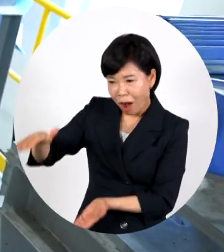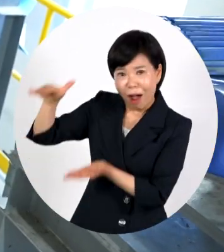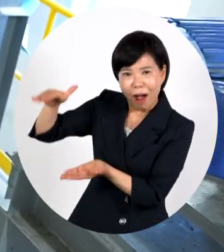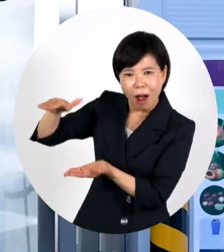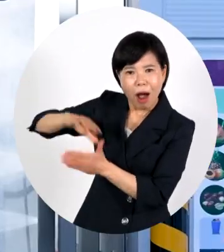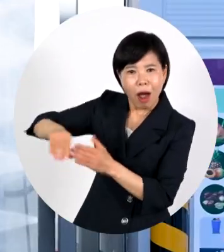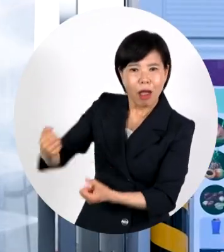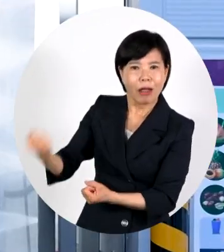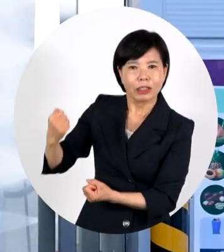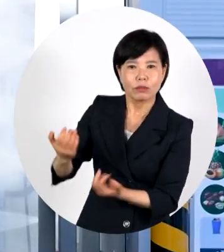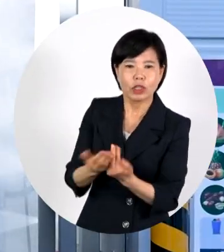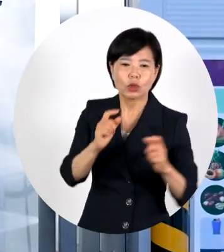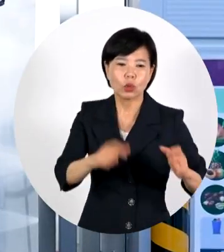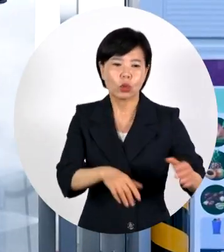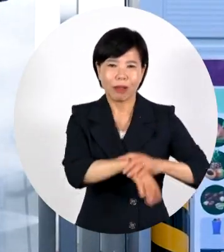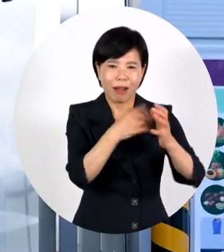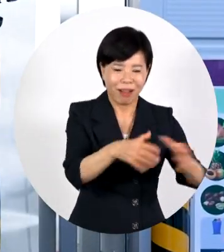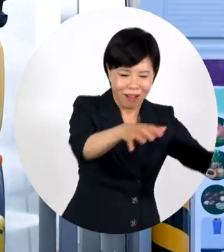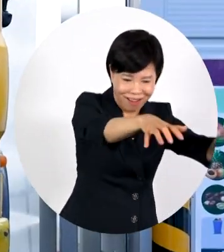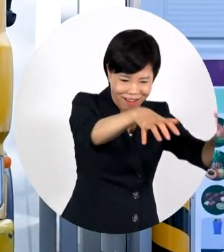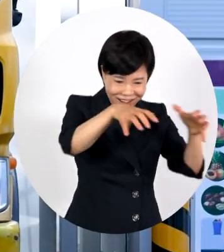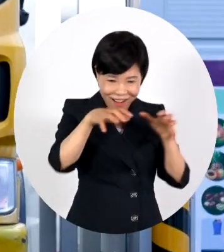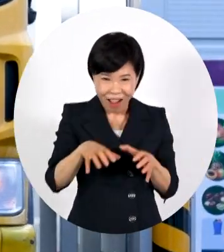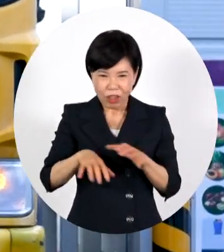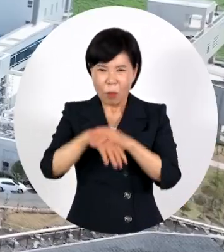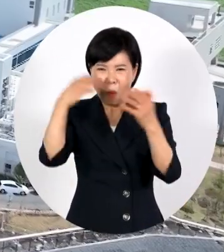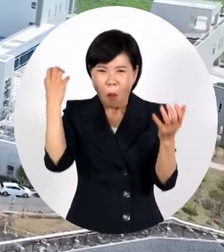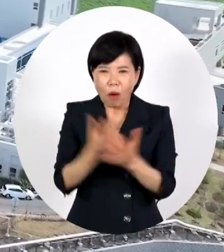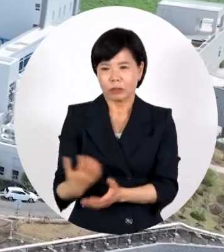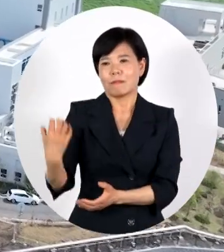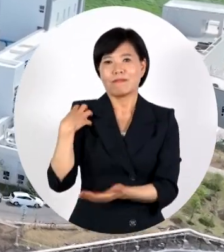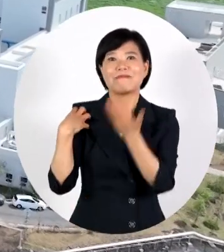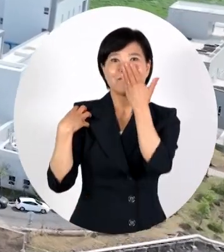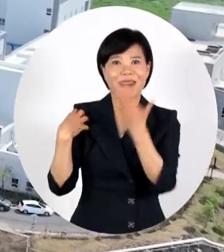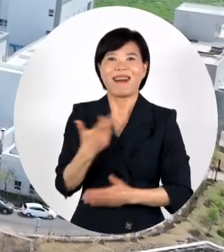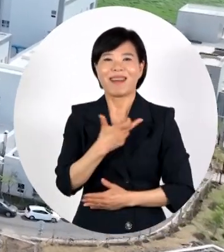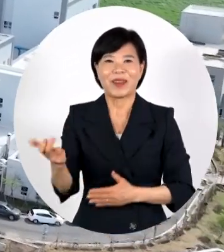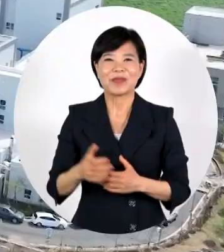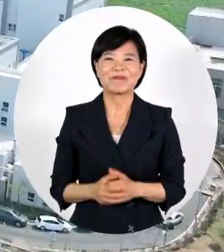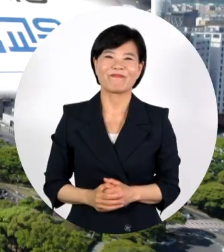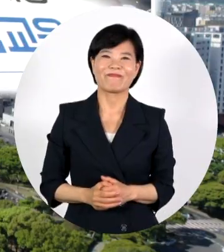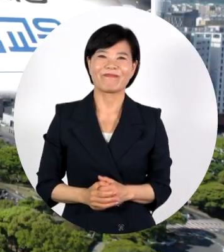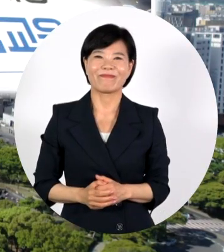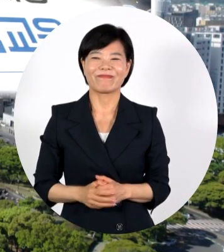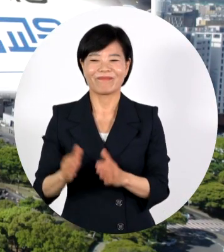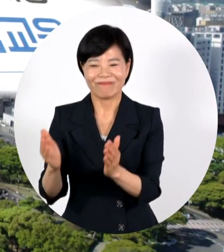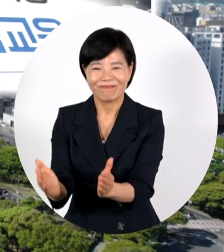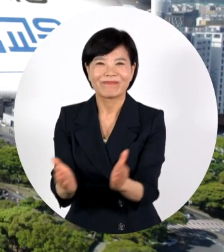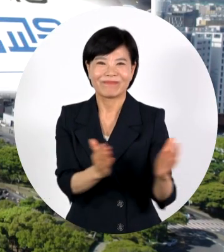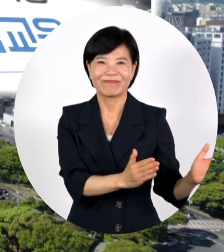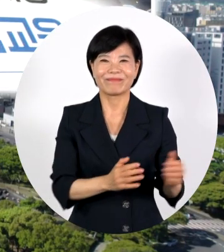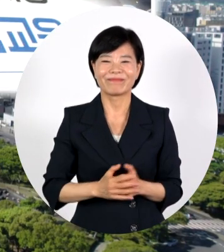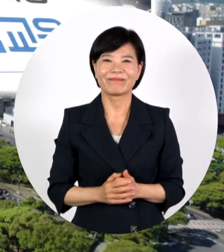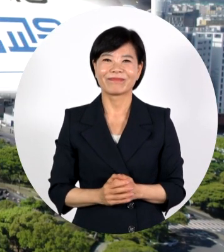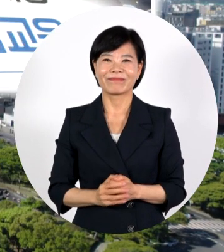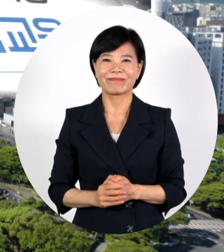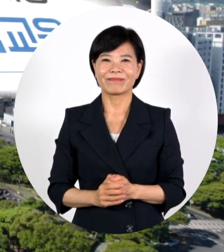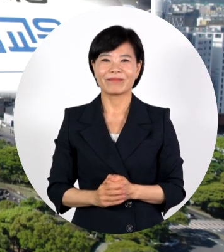처리 능력은 제주에서 발생하는 음식물 쓰레기 전량을 감당할 수 있는 규모입니다. 다음